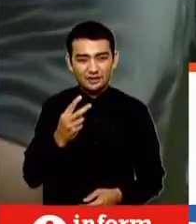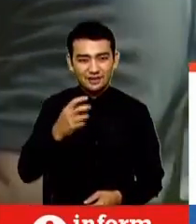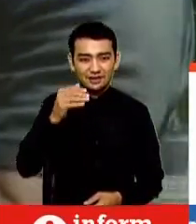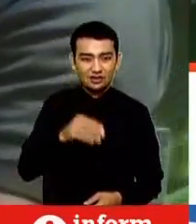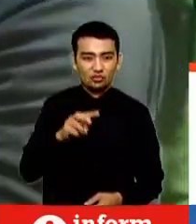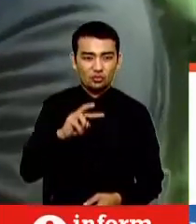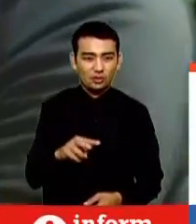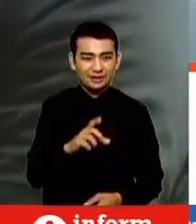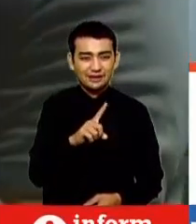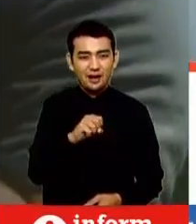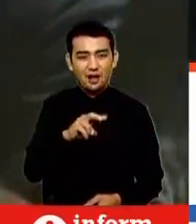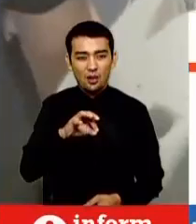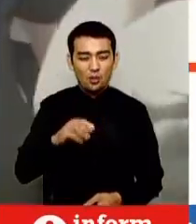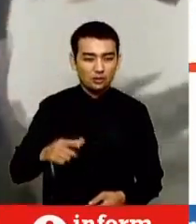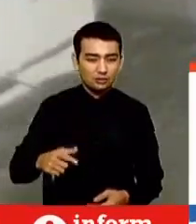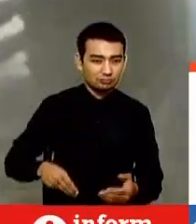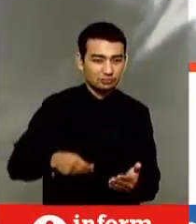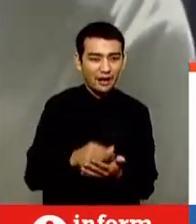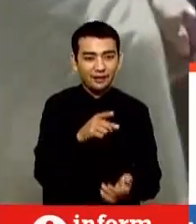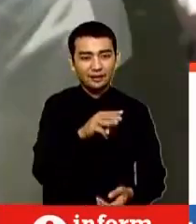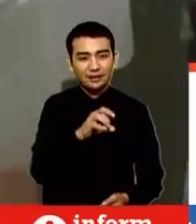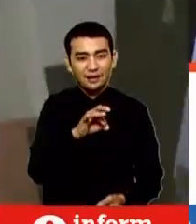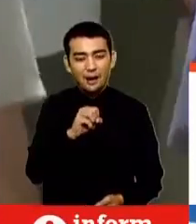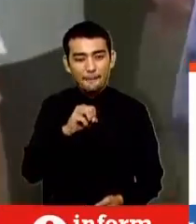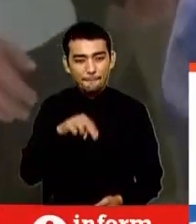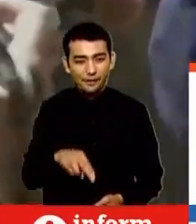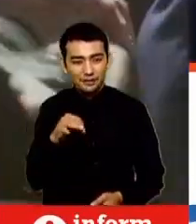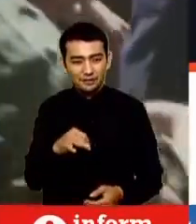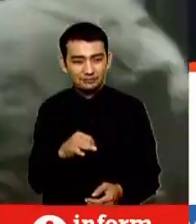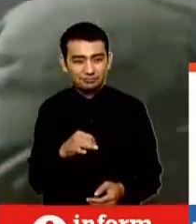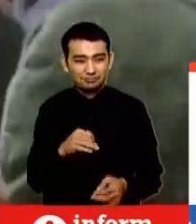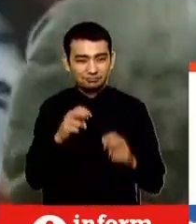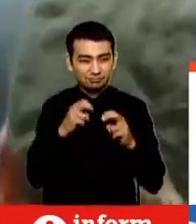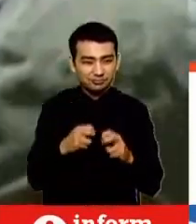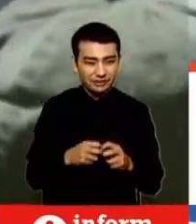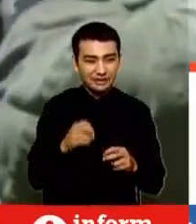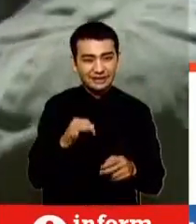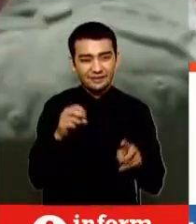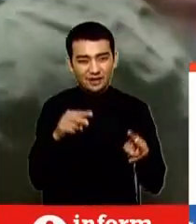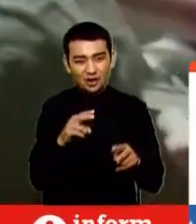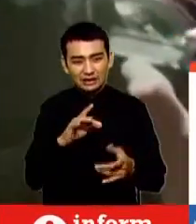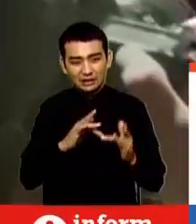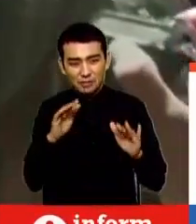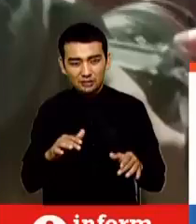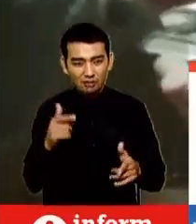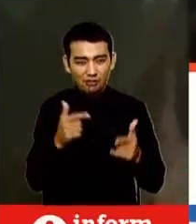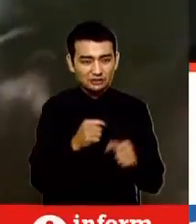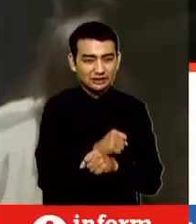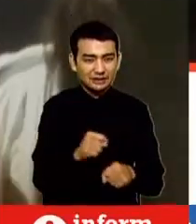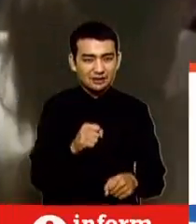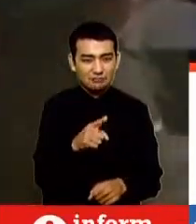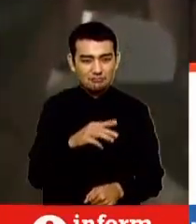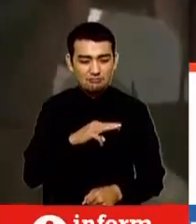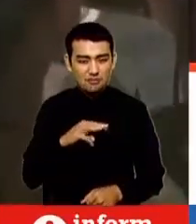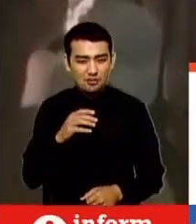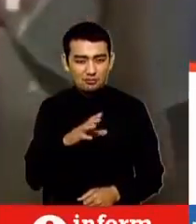долларов. При этом Трампу выдвинули условия не препятствовать следствию и не угрожать свидетелям в социальных сетях. Миллиардер вменяет